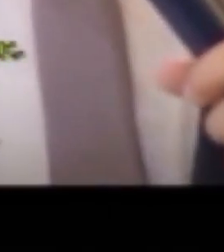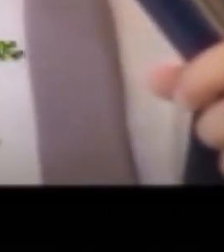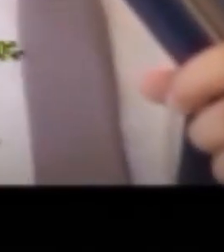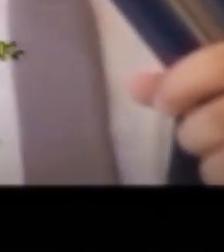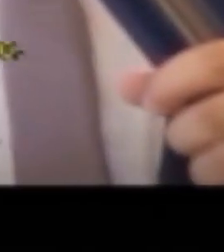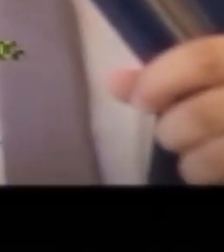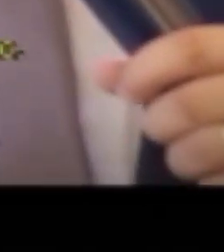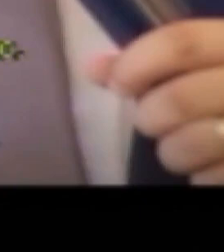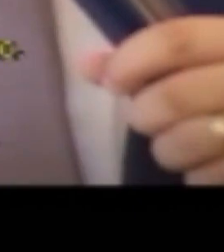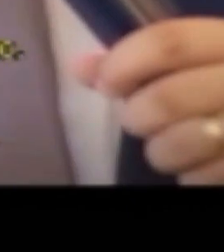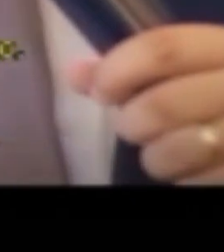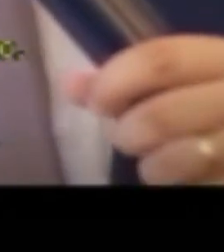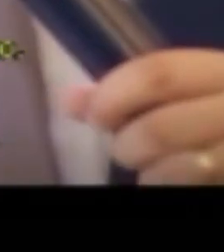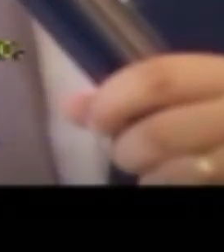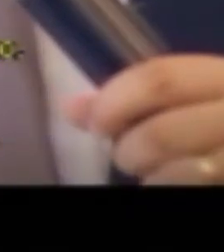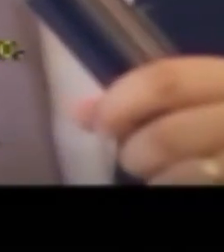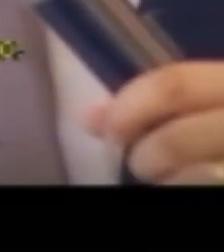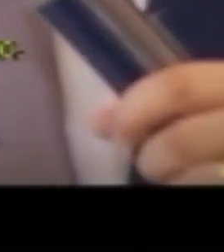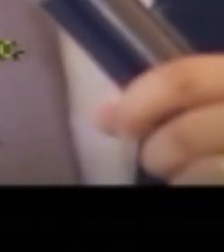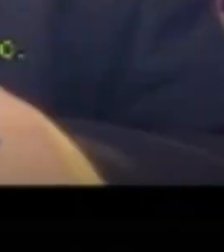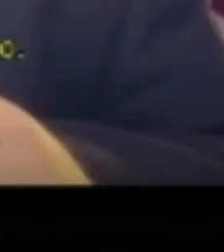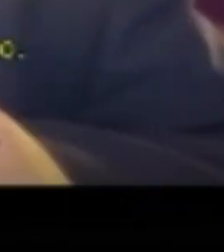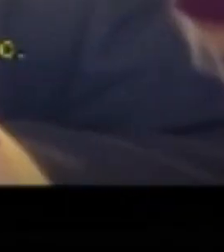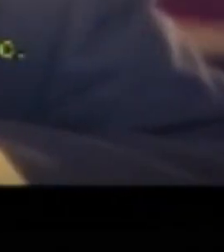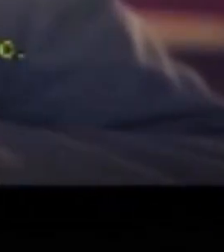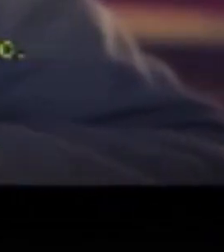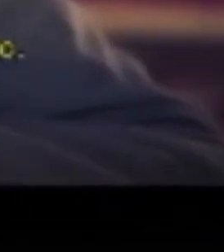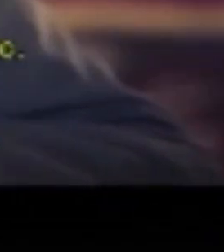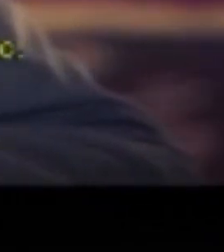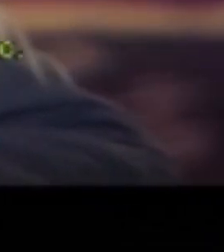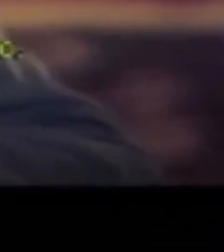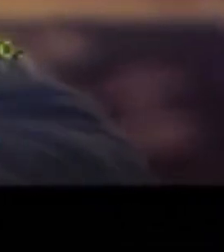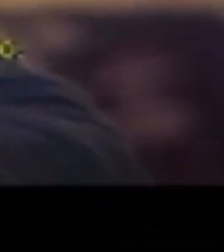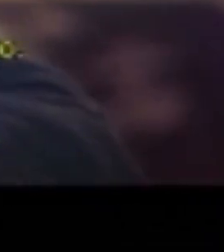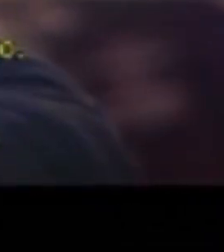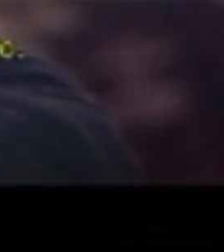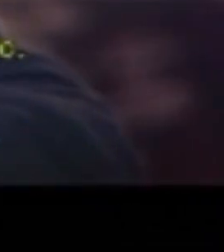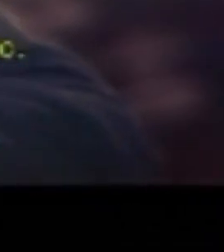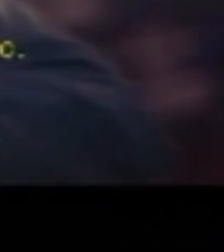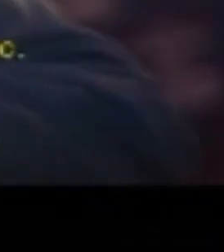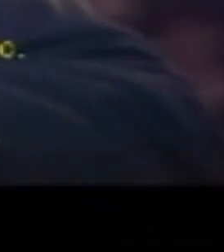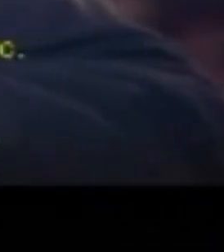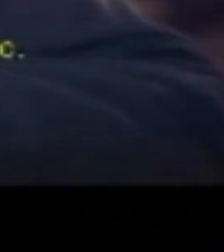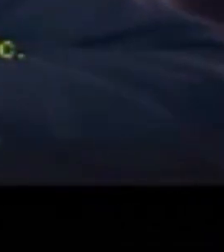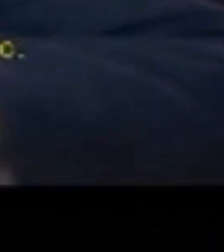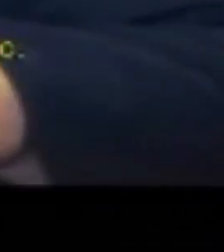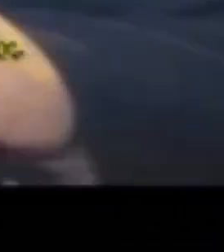في قوي اف سب